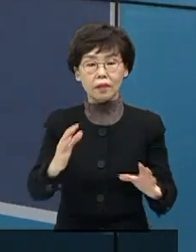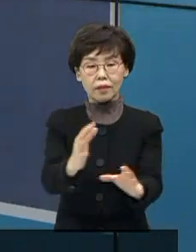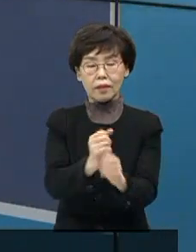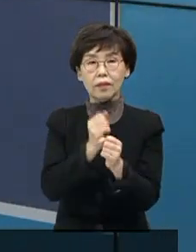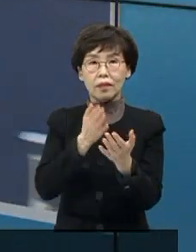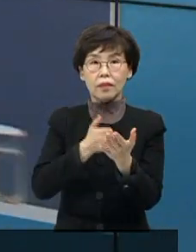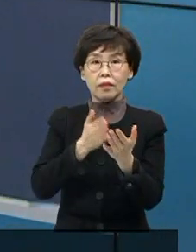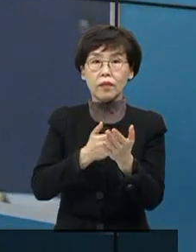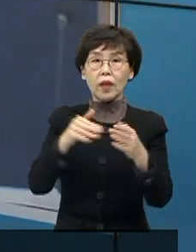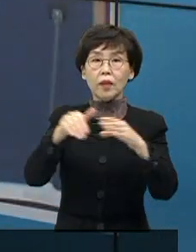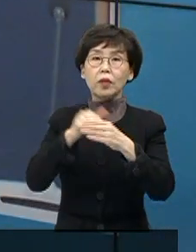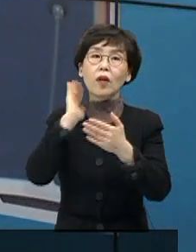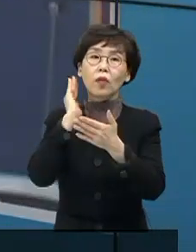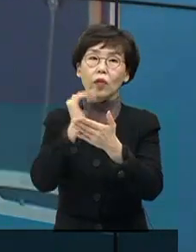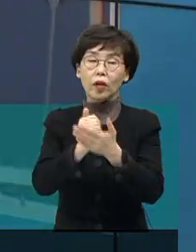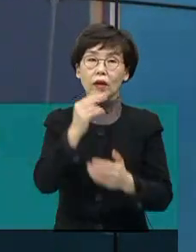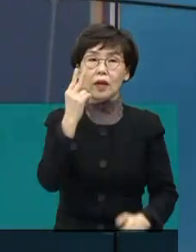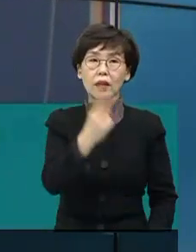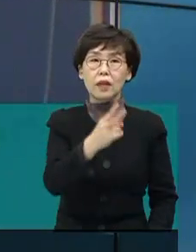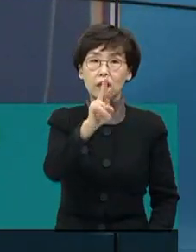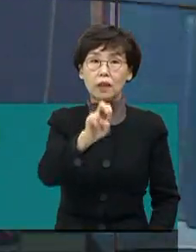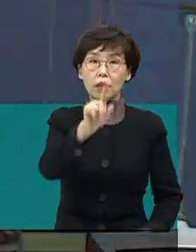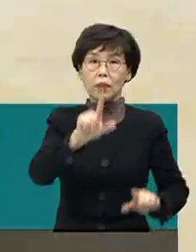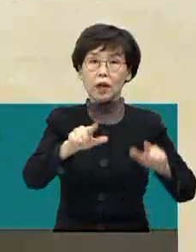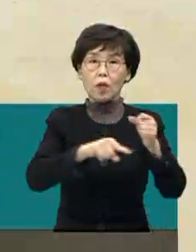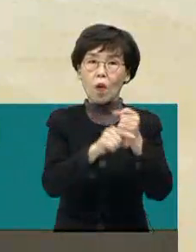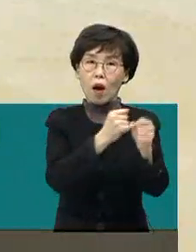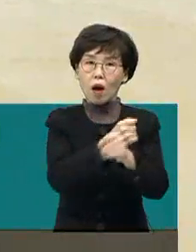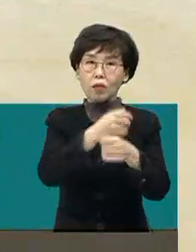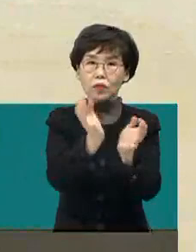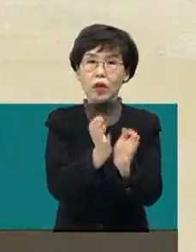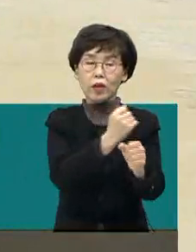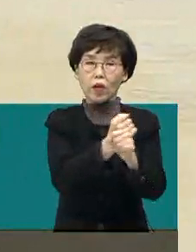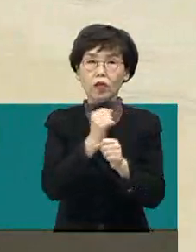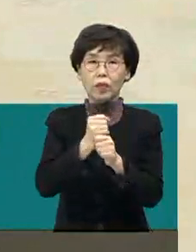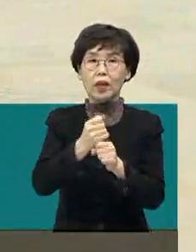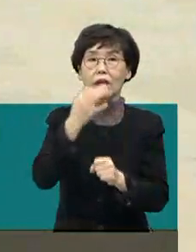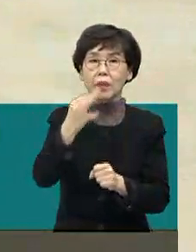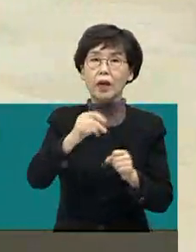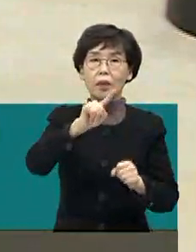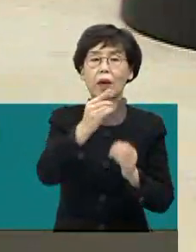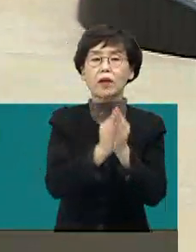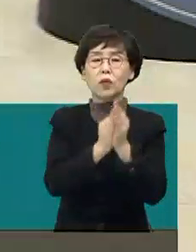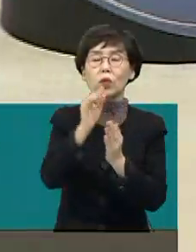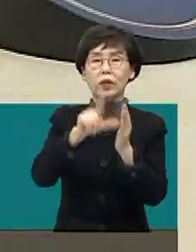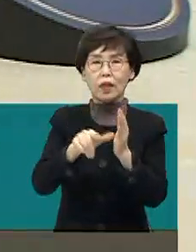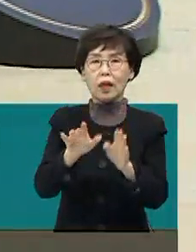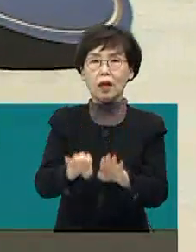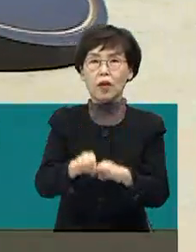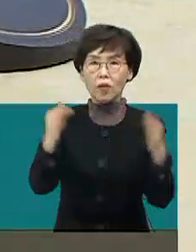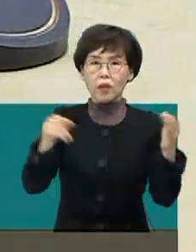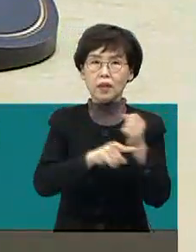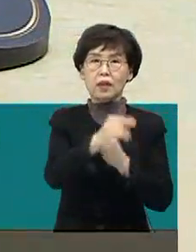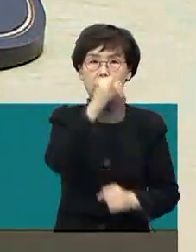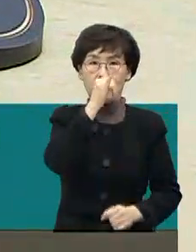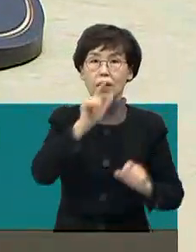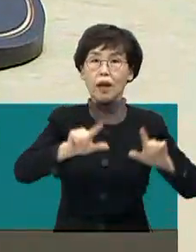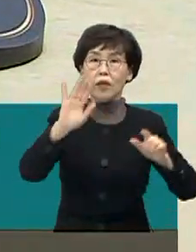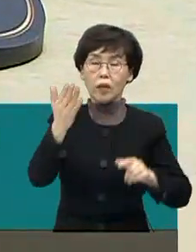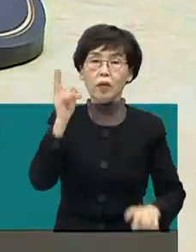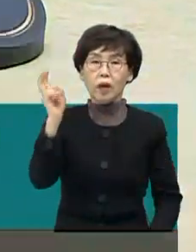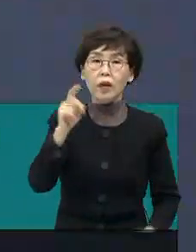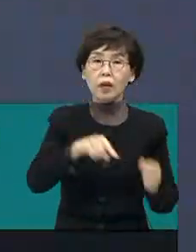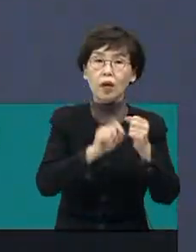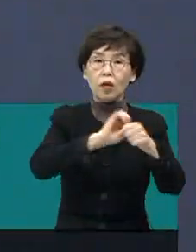간추린 뉴스입니다. 문재인 대통령이 2021년은 과학 분야 연구개발비 100조 시대를 여는 매우 뜻깊은 해가 될 거라며